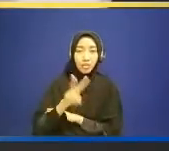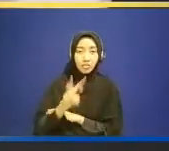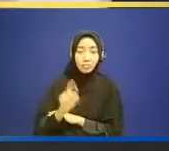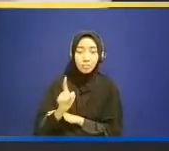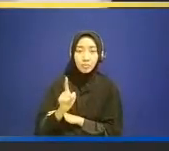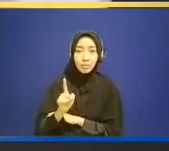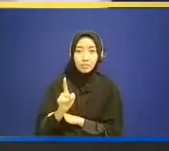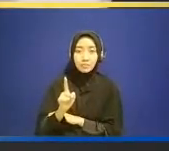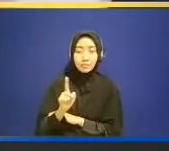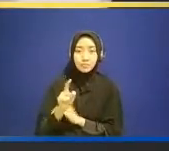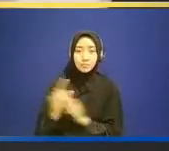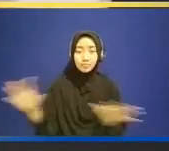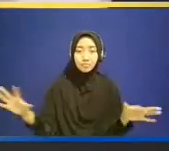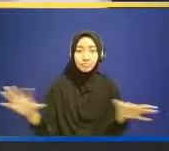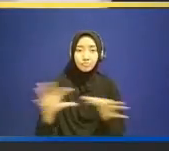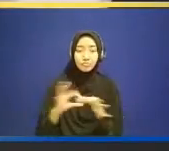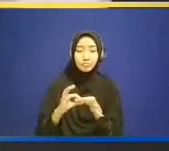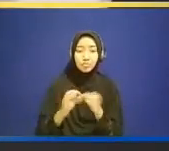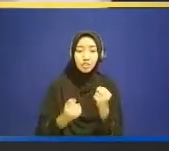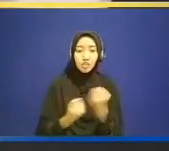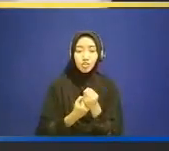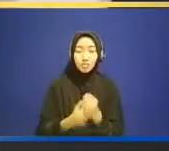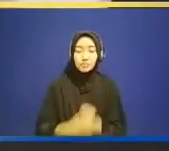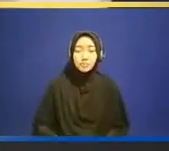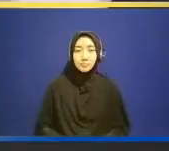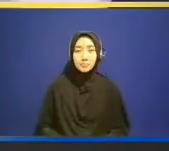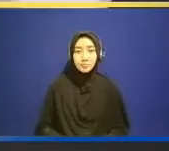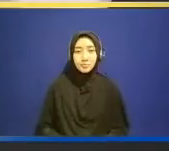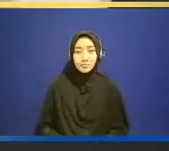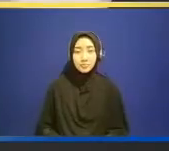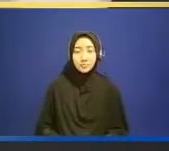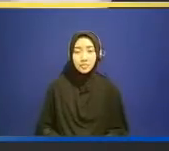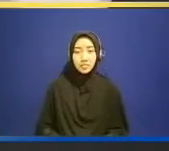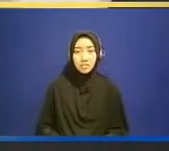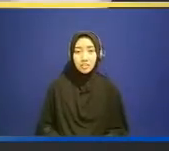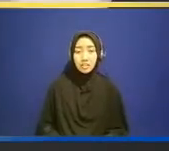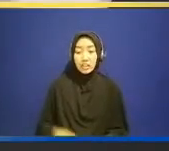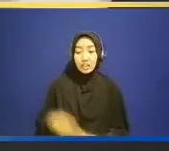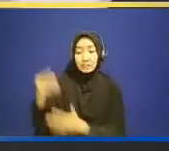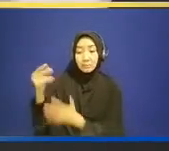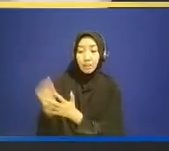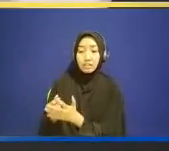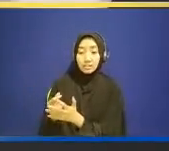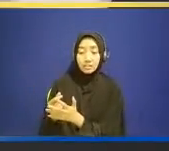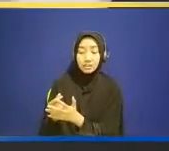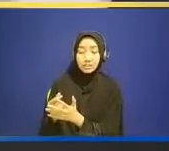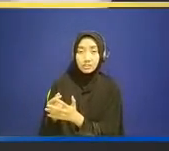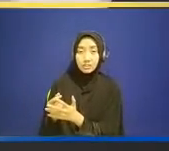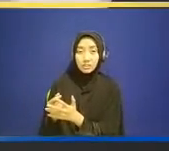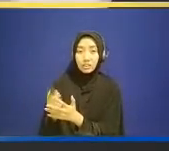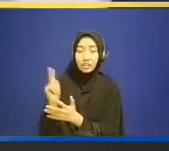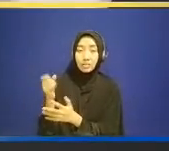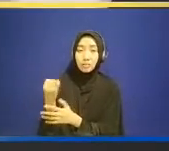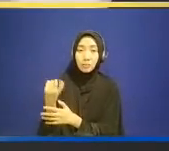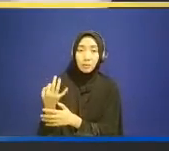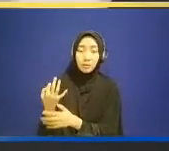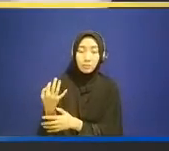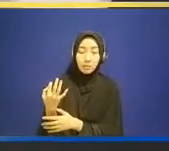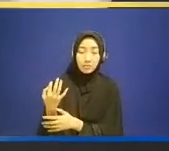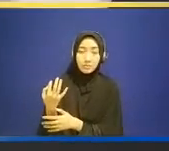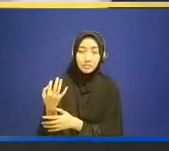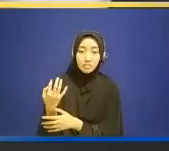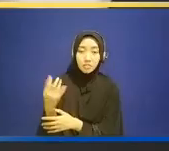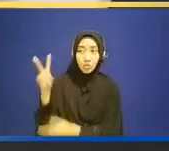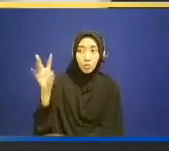supaya secara paralel kita bisa mendukung kesana tol Bangladesh Sisi belanja ada beberapa